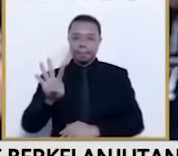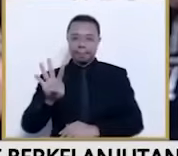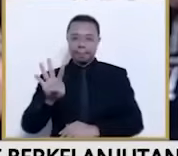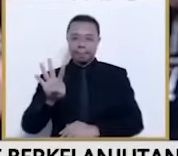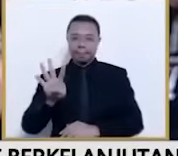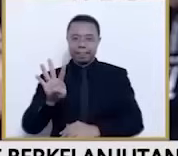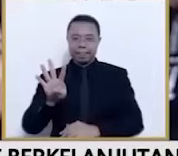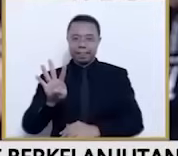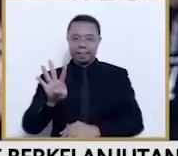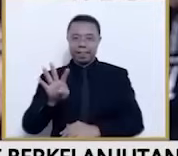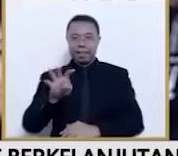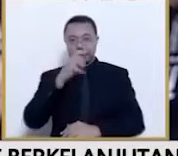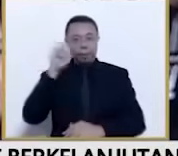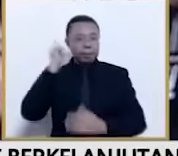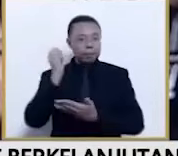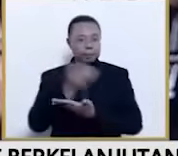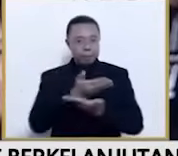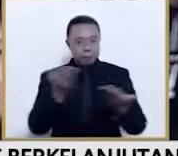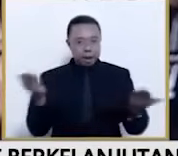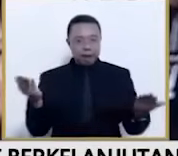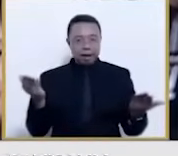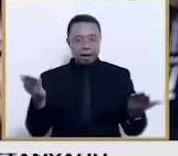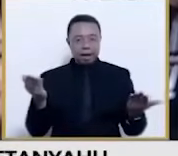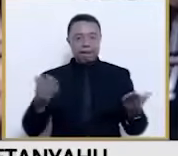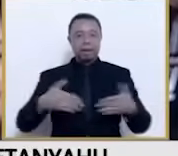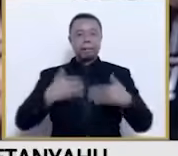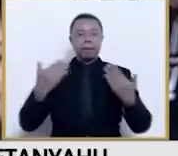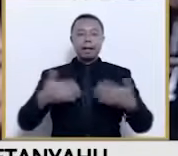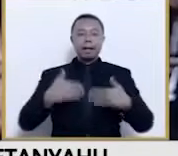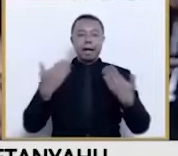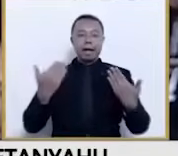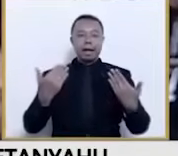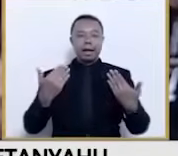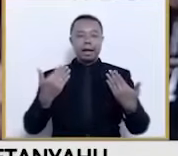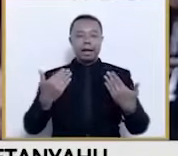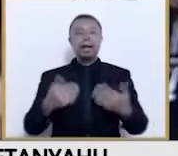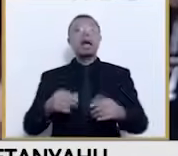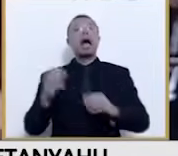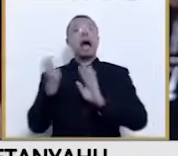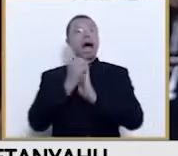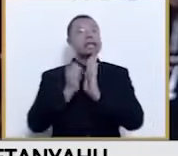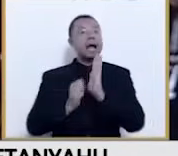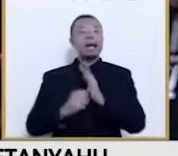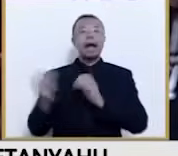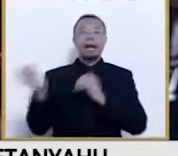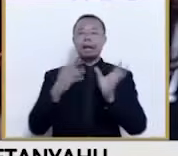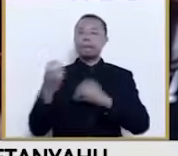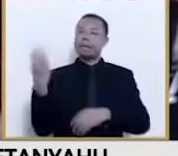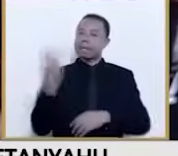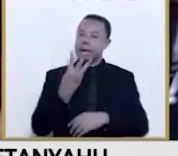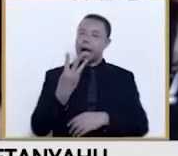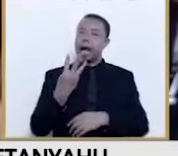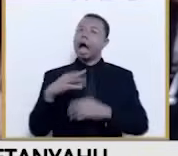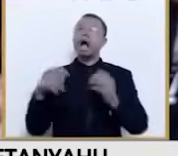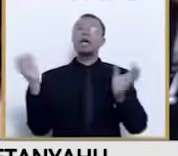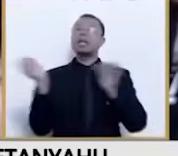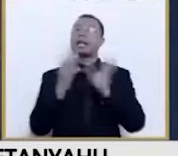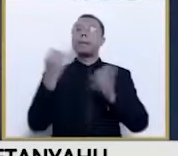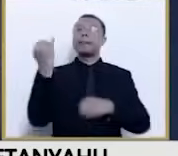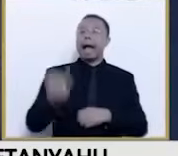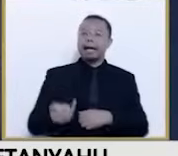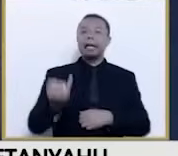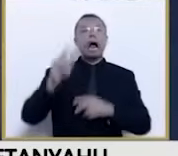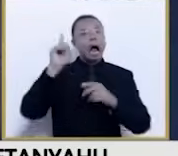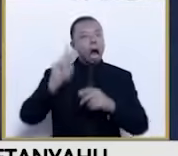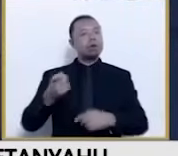2024. Bapak Ibu yang hadirin sekalian yang berbahagia, perhelatan debat ketiga atau debat pamungkas ini